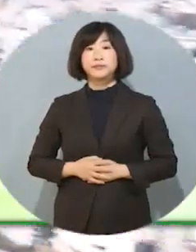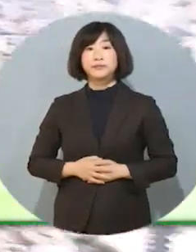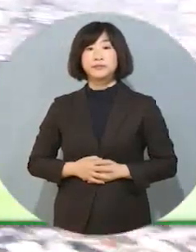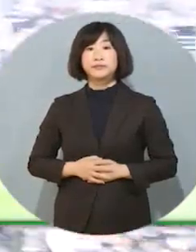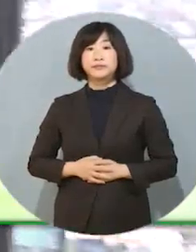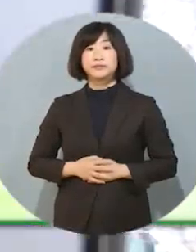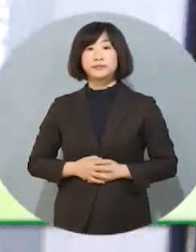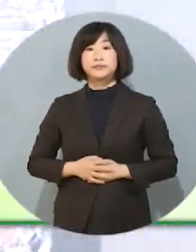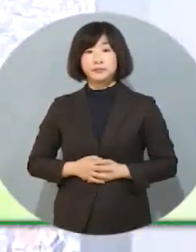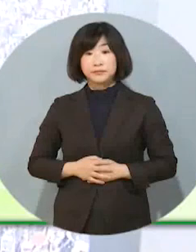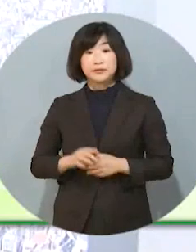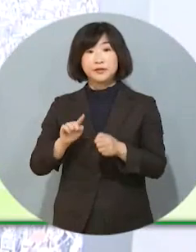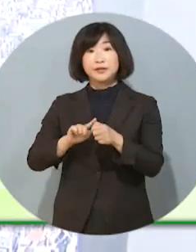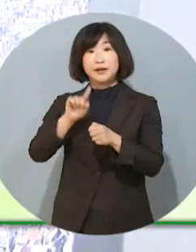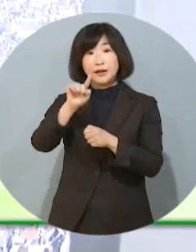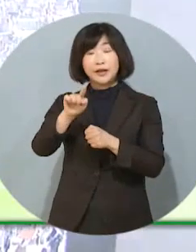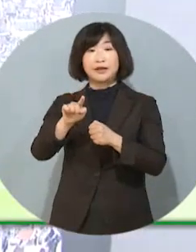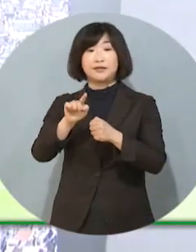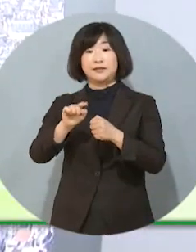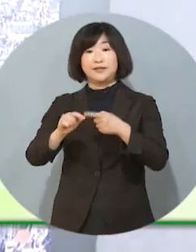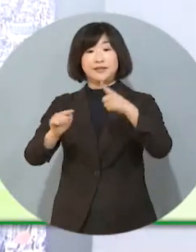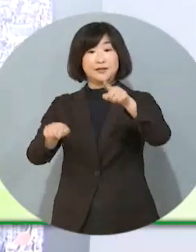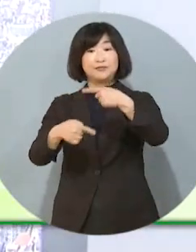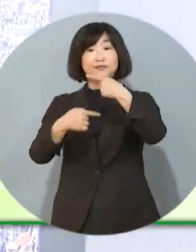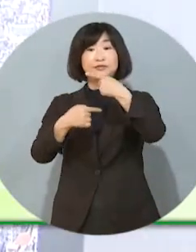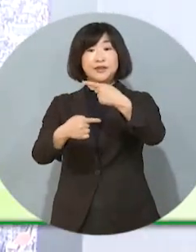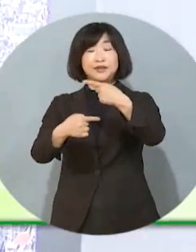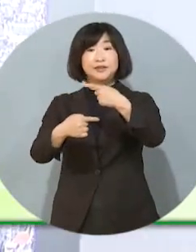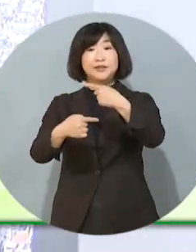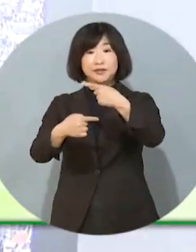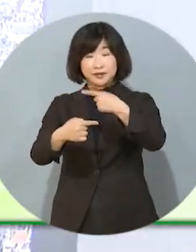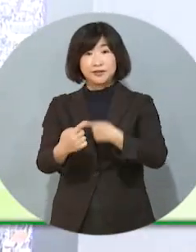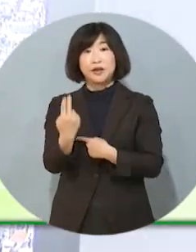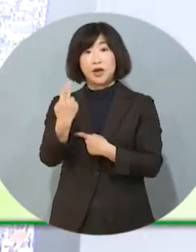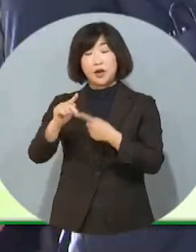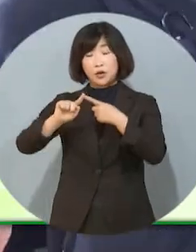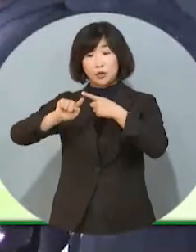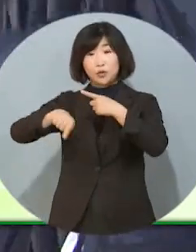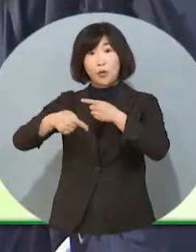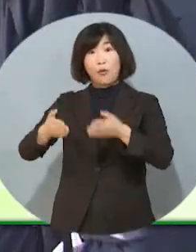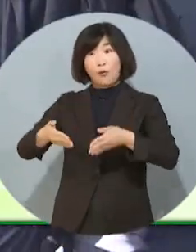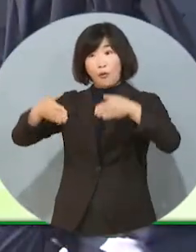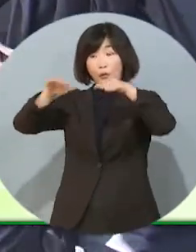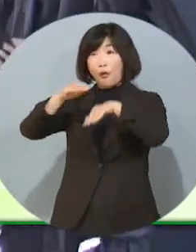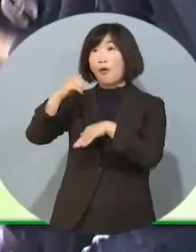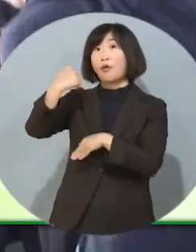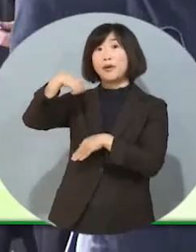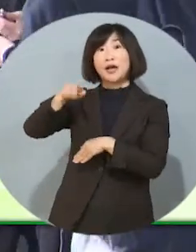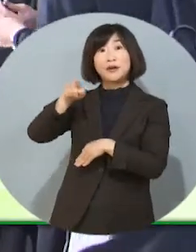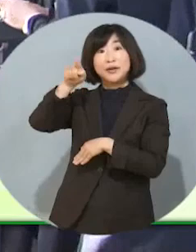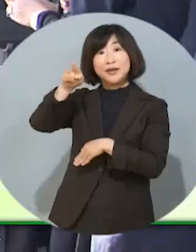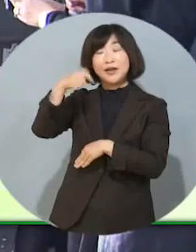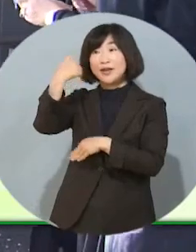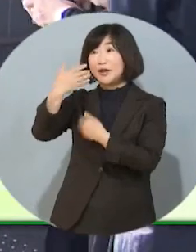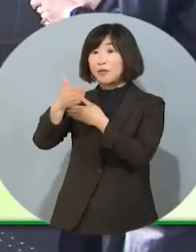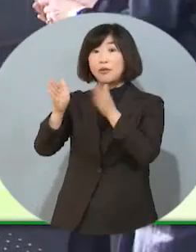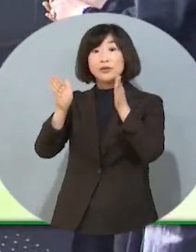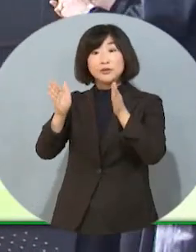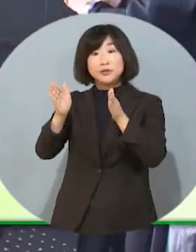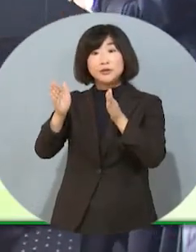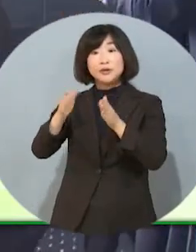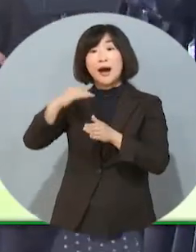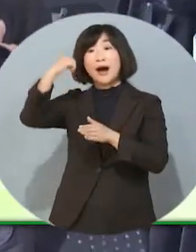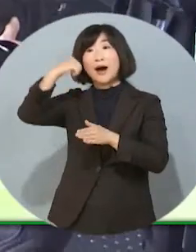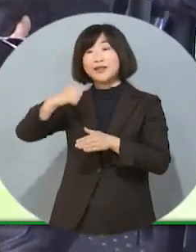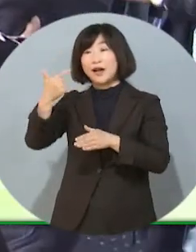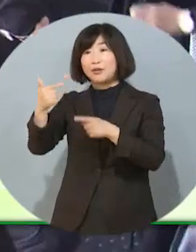です来年1月1日の都長南展望室は午前6時から午後5時半